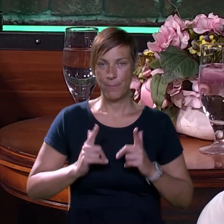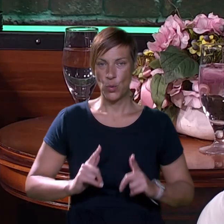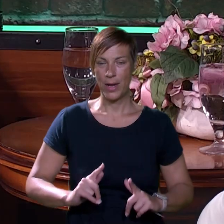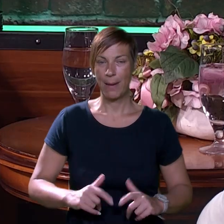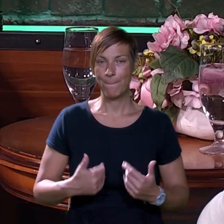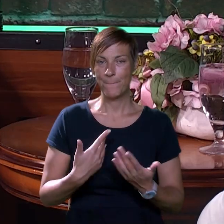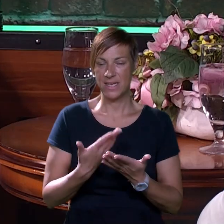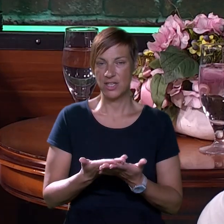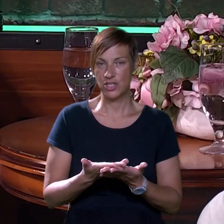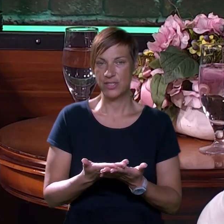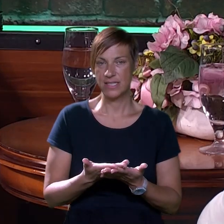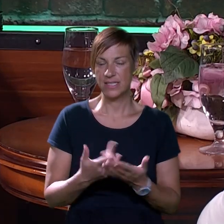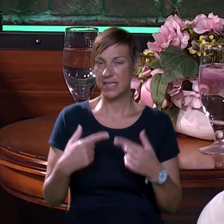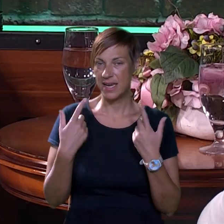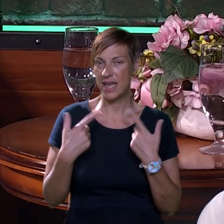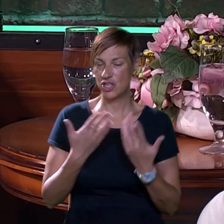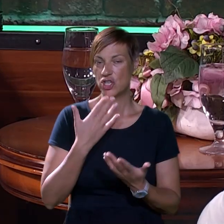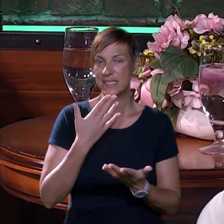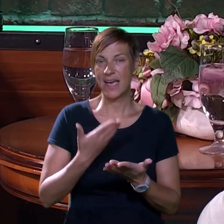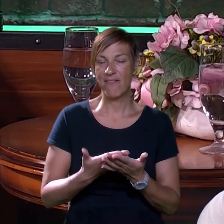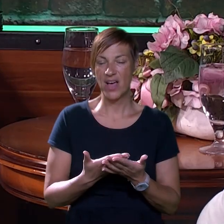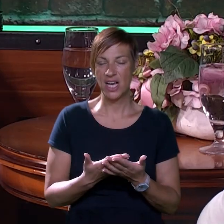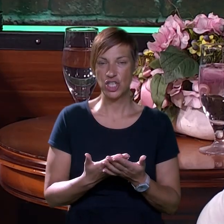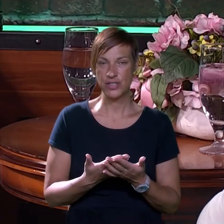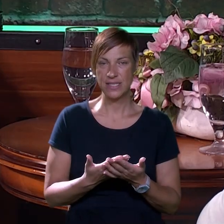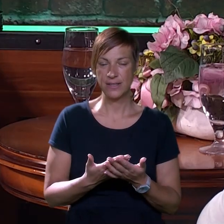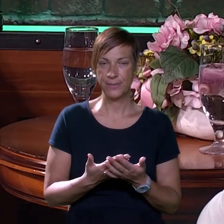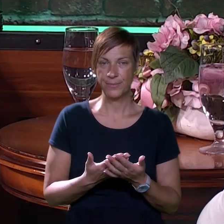mir, kroz njihovu nekakvu radost, zahvalnost.